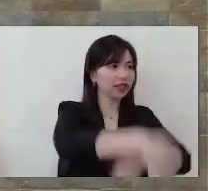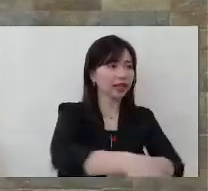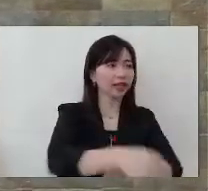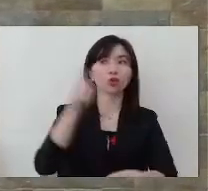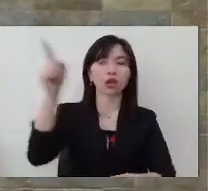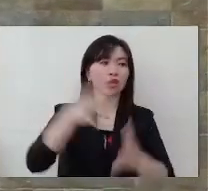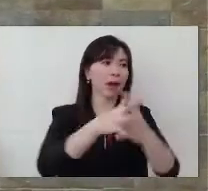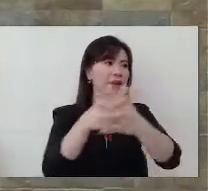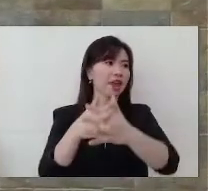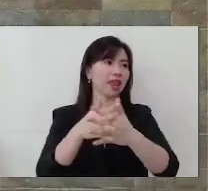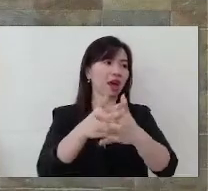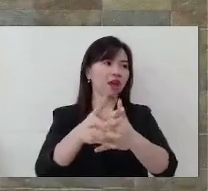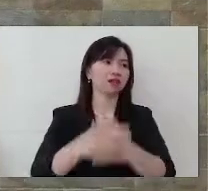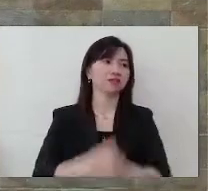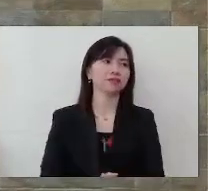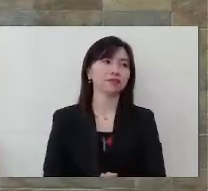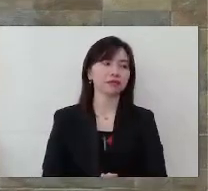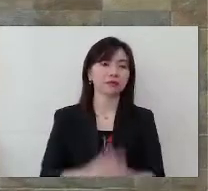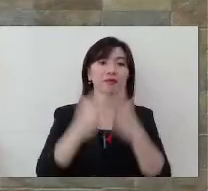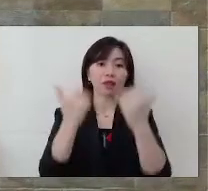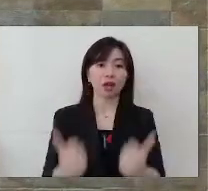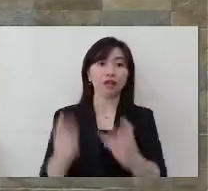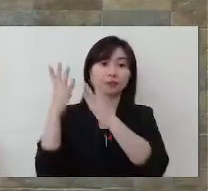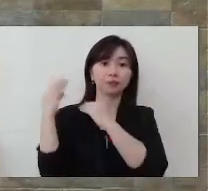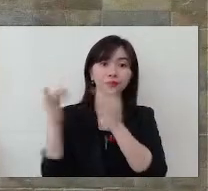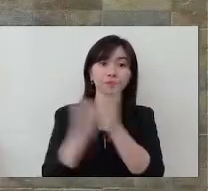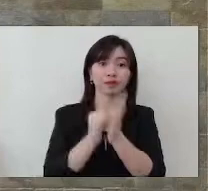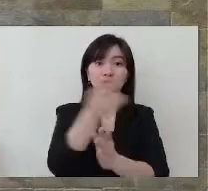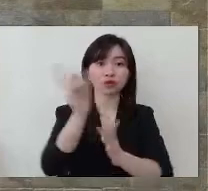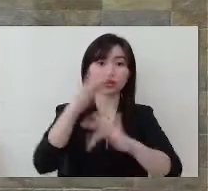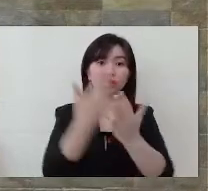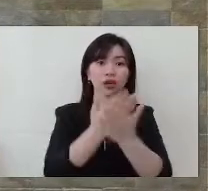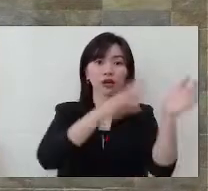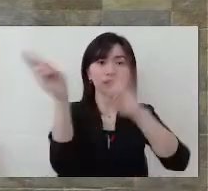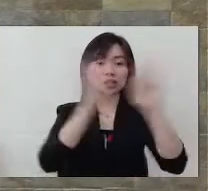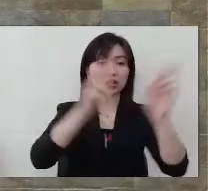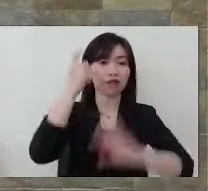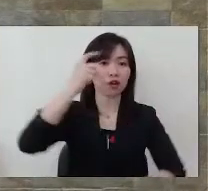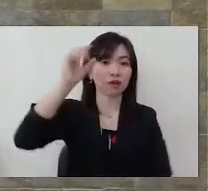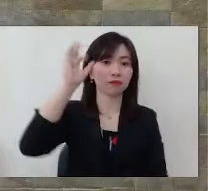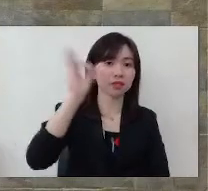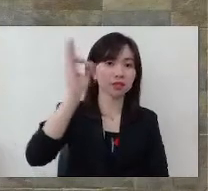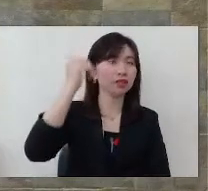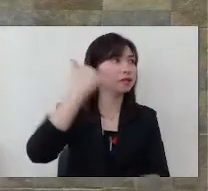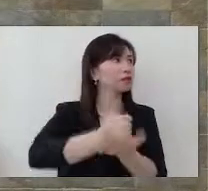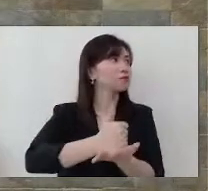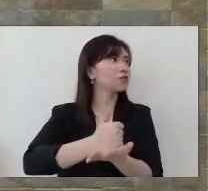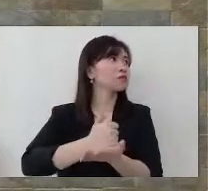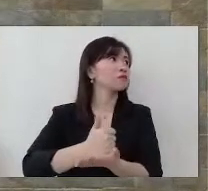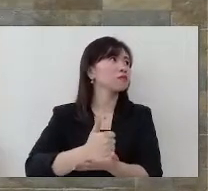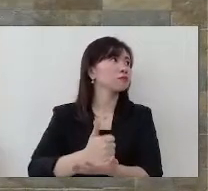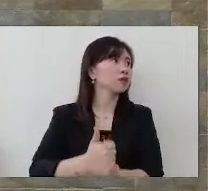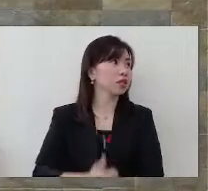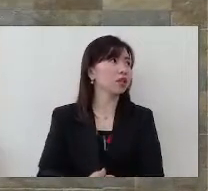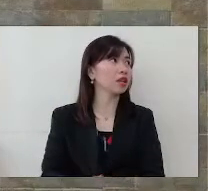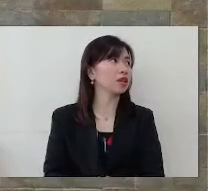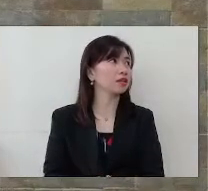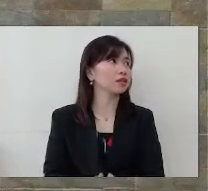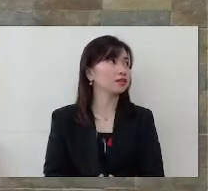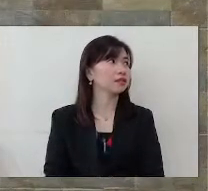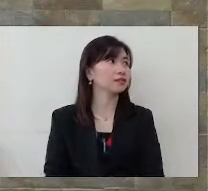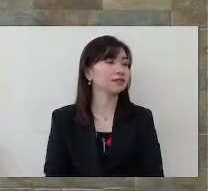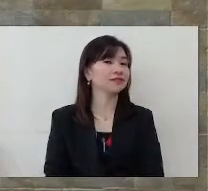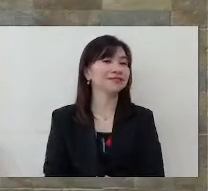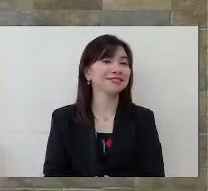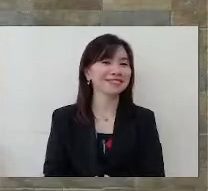All right. Okay. Hope you're ready for the preaching of the Word of God. Amen. At ako'y nagpapasalamat sa Panginoon. Meron tayong